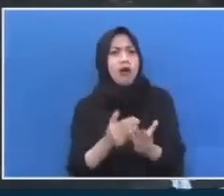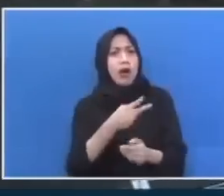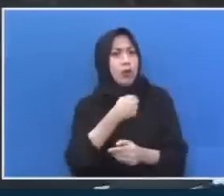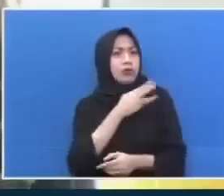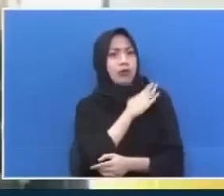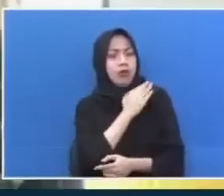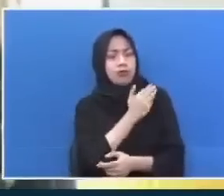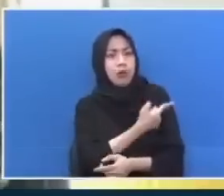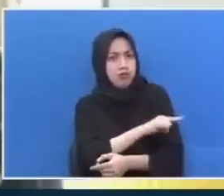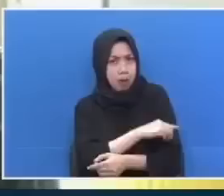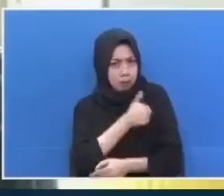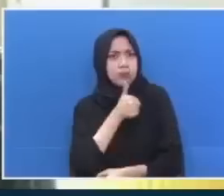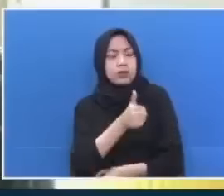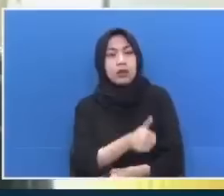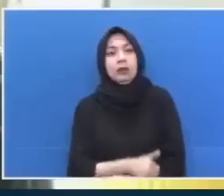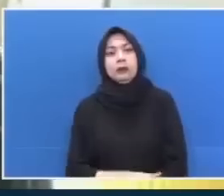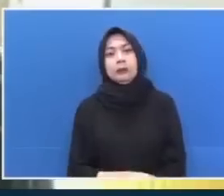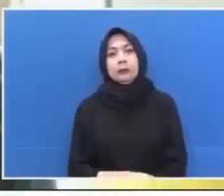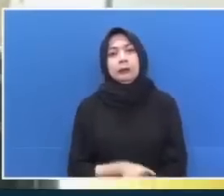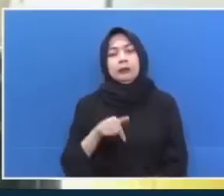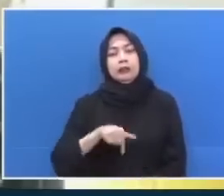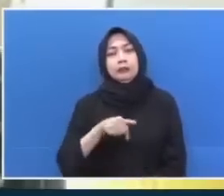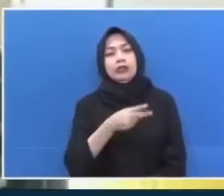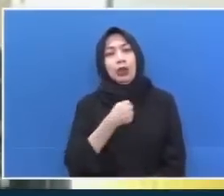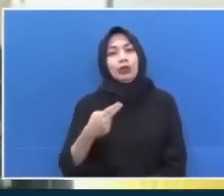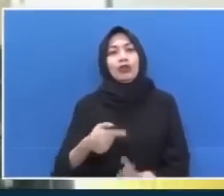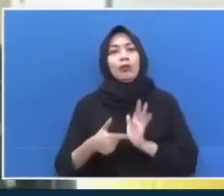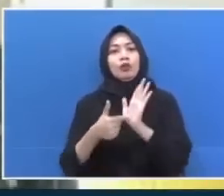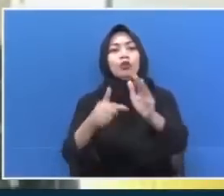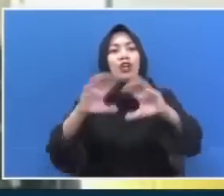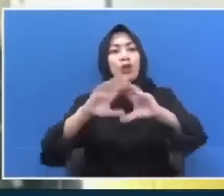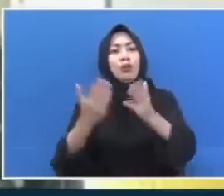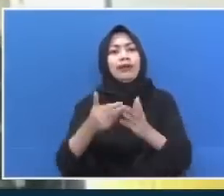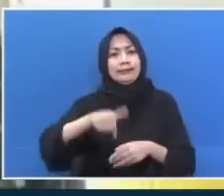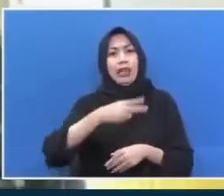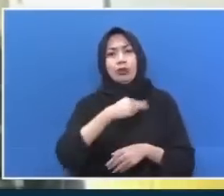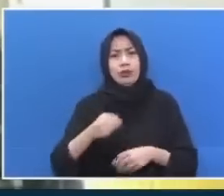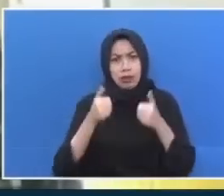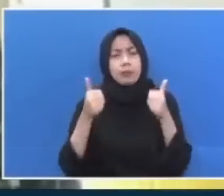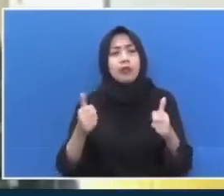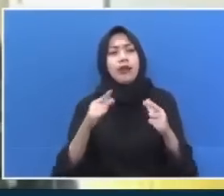Ya, bersatu dan menunjukkan kepada dunia kita bisa gitu. Jangan gagal terus.